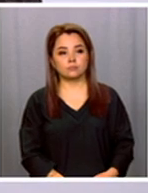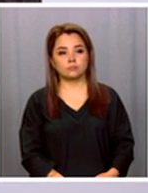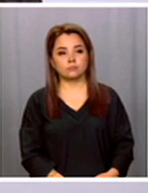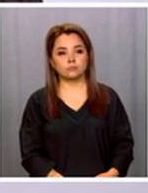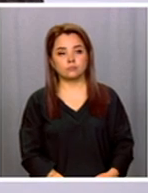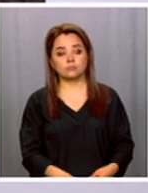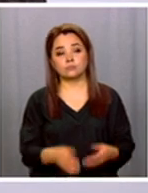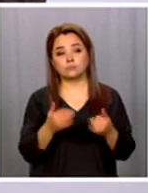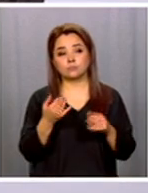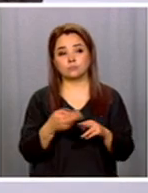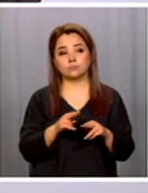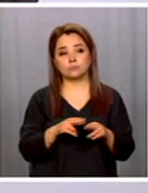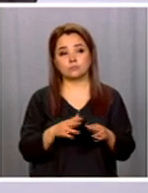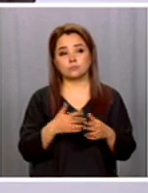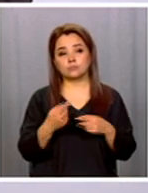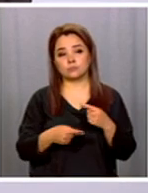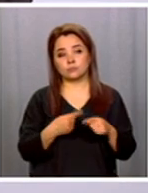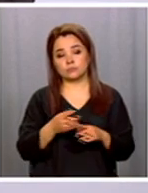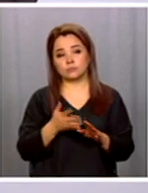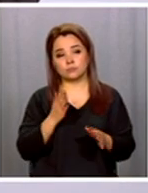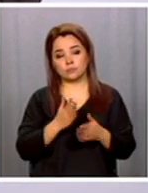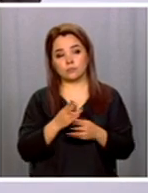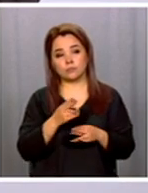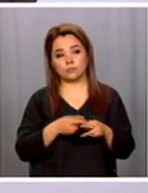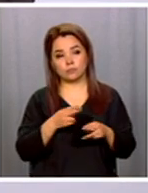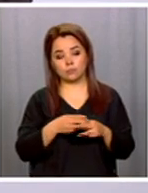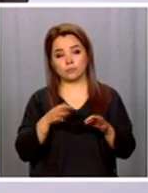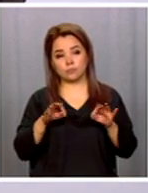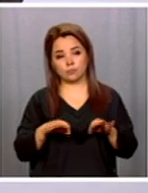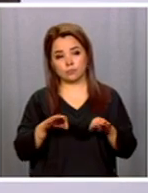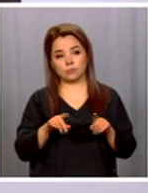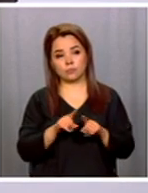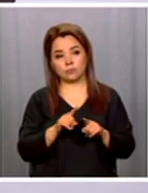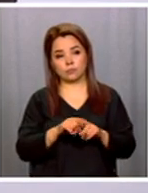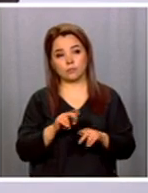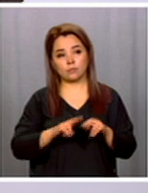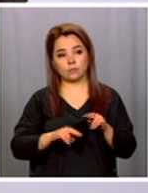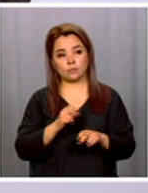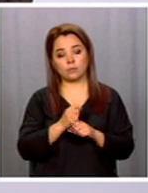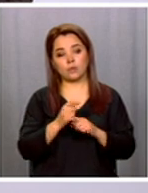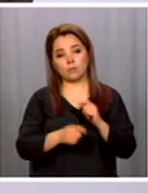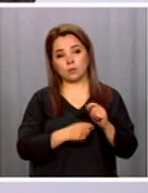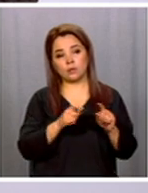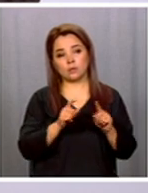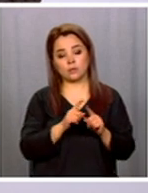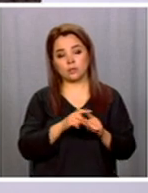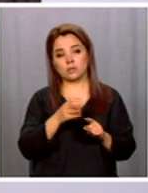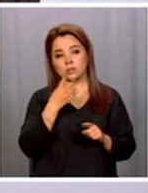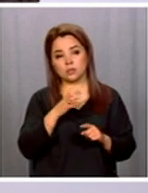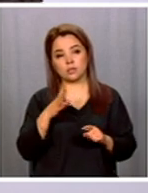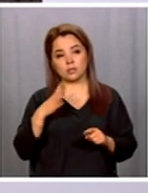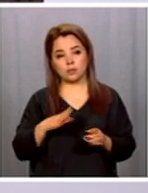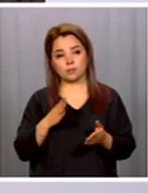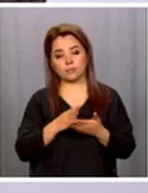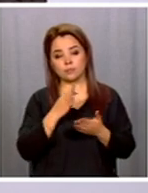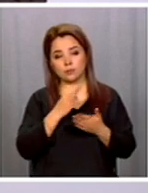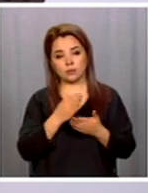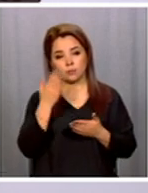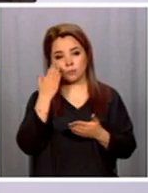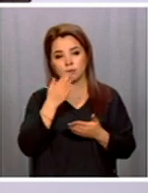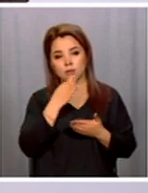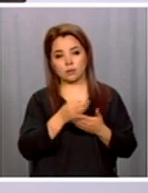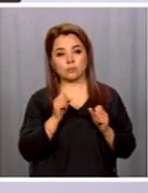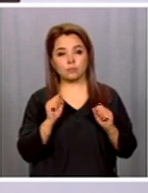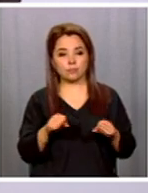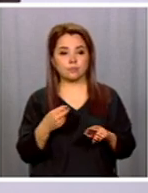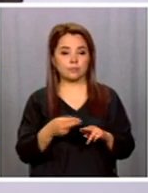Ал келесі кезекте түсті металдар құрамына байланысты құрастырмалы материалдарға ыстыққа төзімділік қасиет береді. Яғни